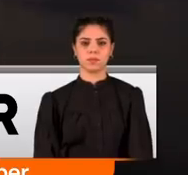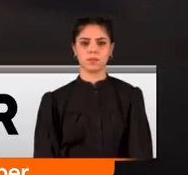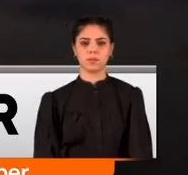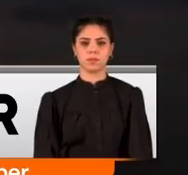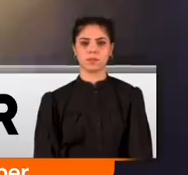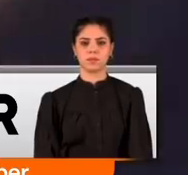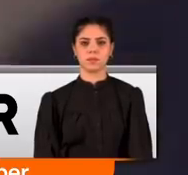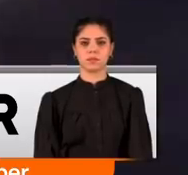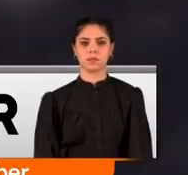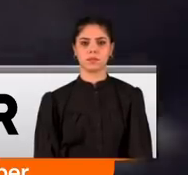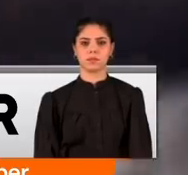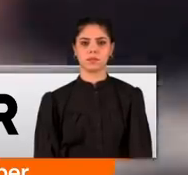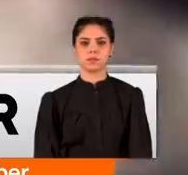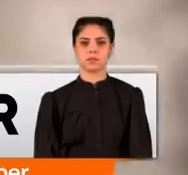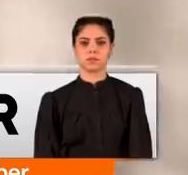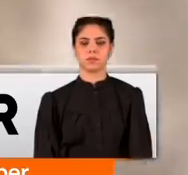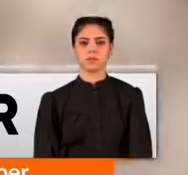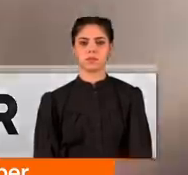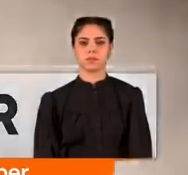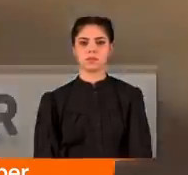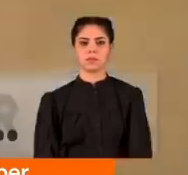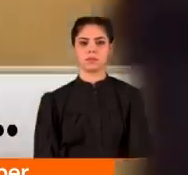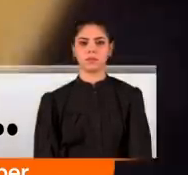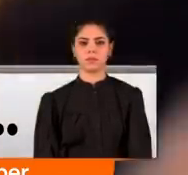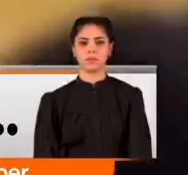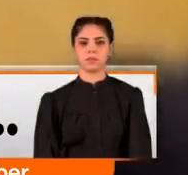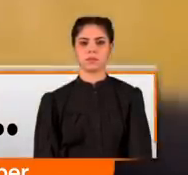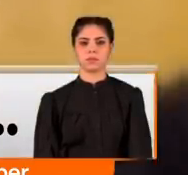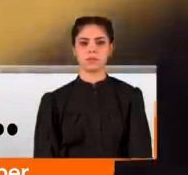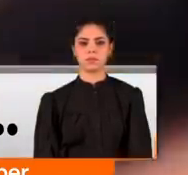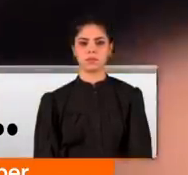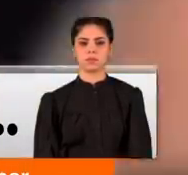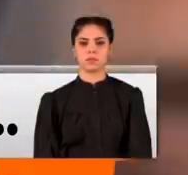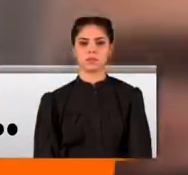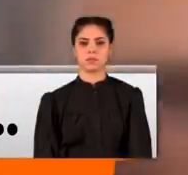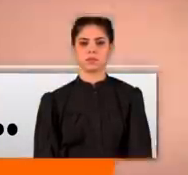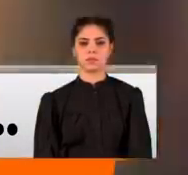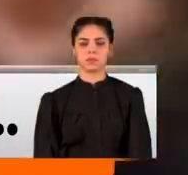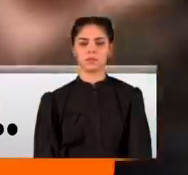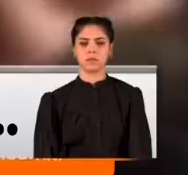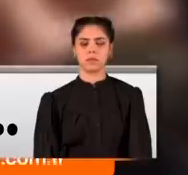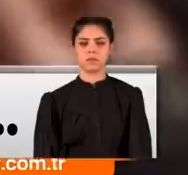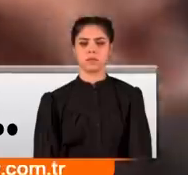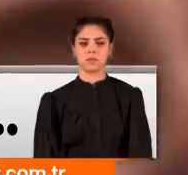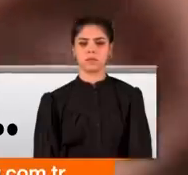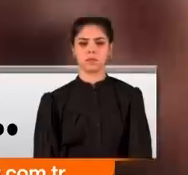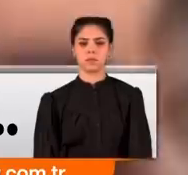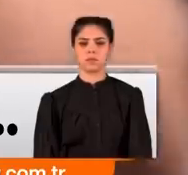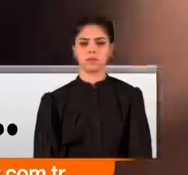traktörcü dayı yetişti. Arkadaşlar şu an kepçenin üstündeyiz. Böyle